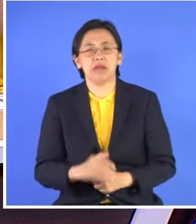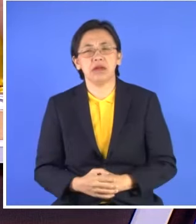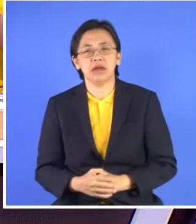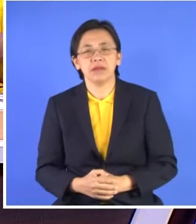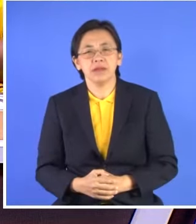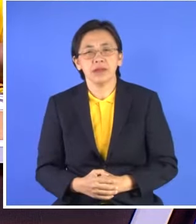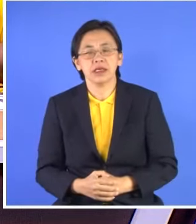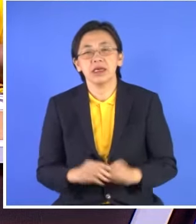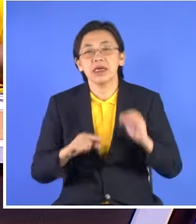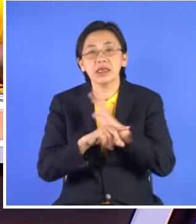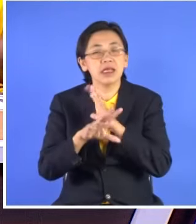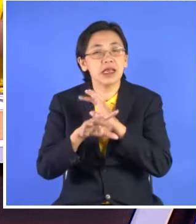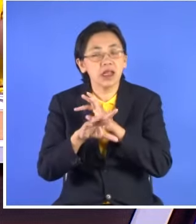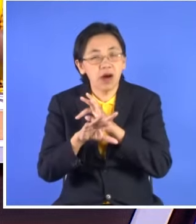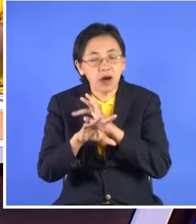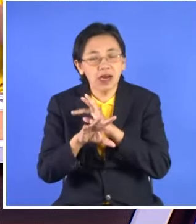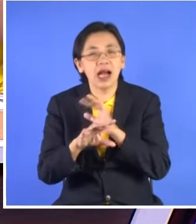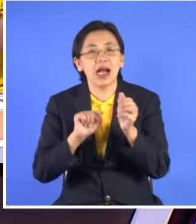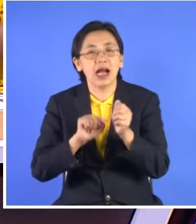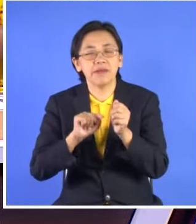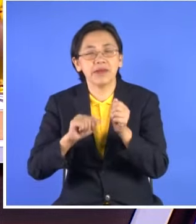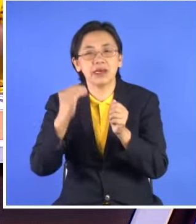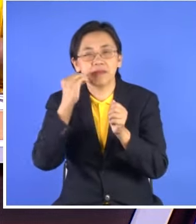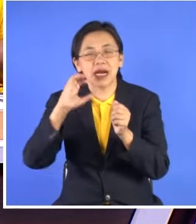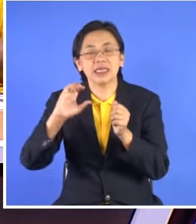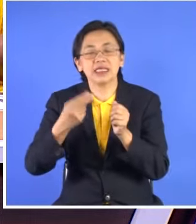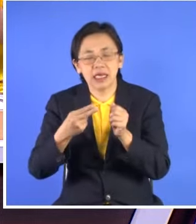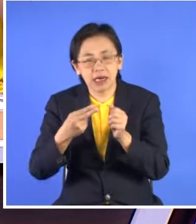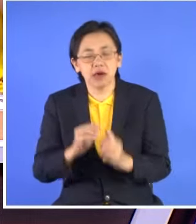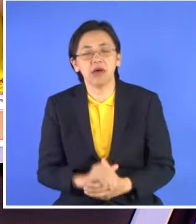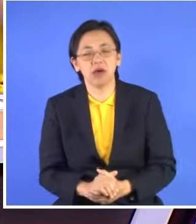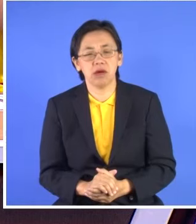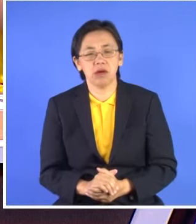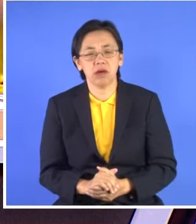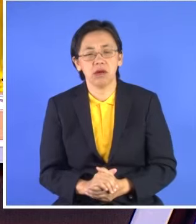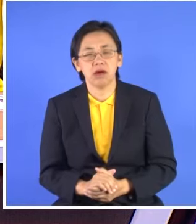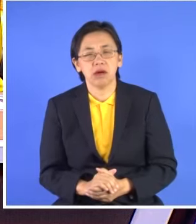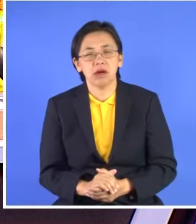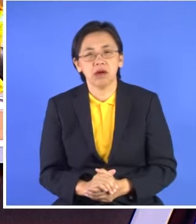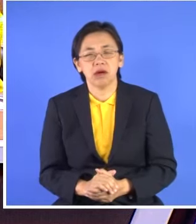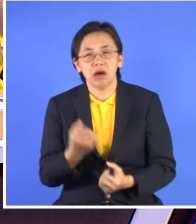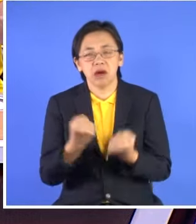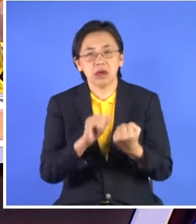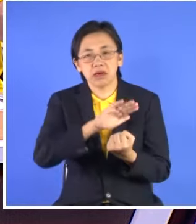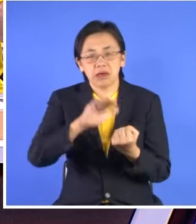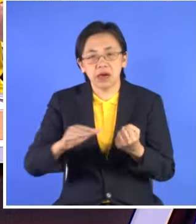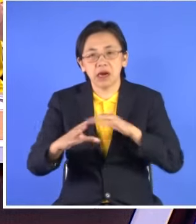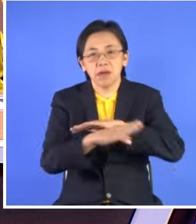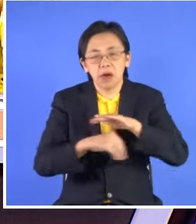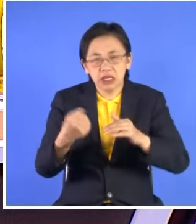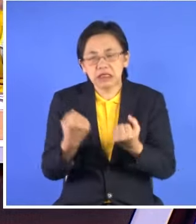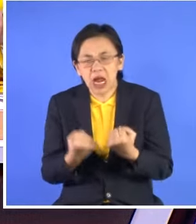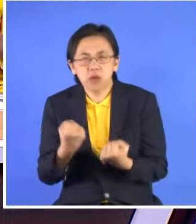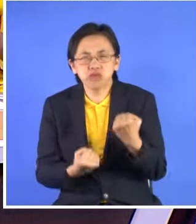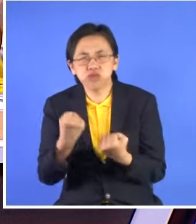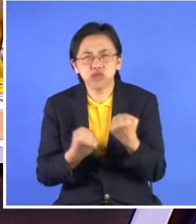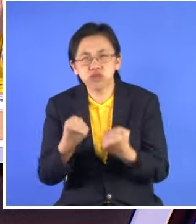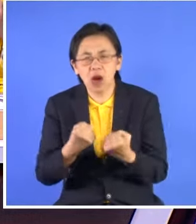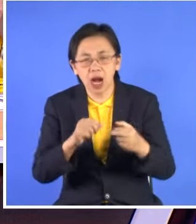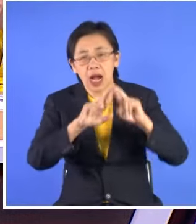มีภาพจากกล้องวงจรปิดเห็นนาทีคนร้ายขโมยรถกระบะแล้วปรากฏว่าเสียหลักไปชนกับร้านก๋วยเตี๋ยวข้างทางพ่อ